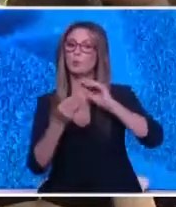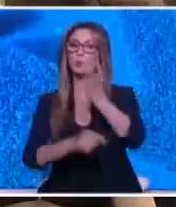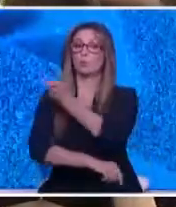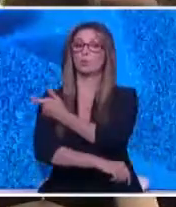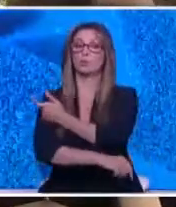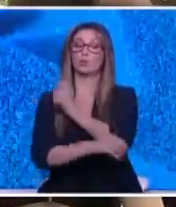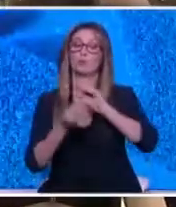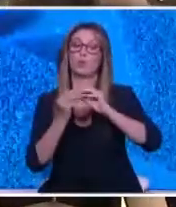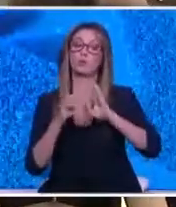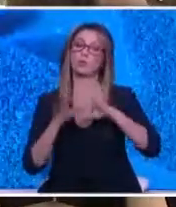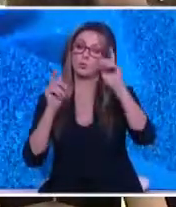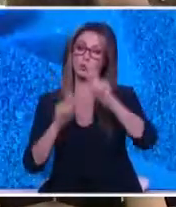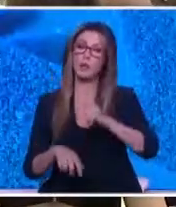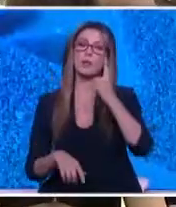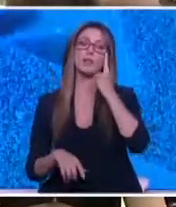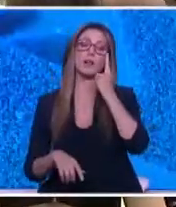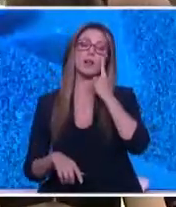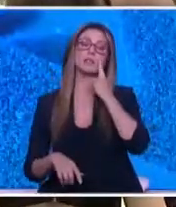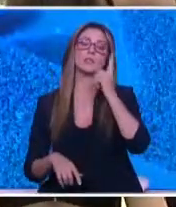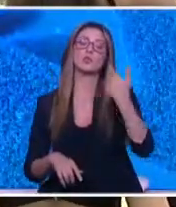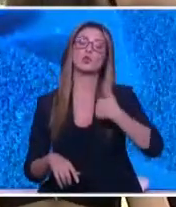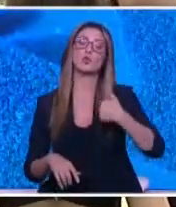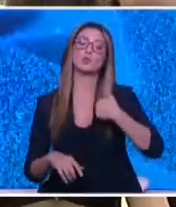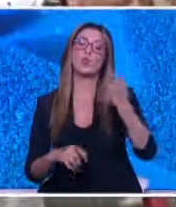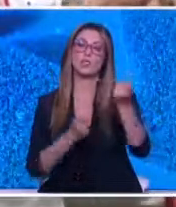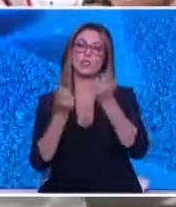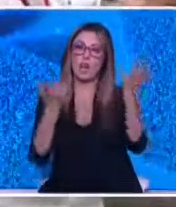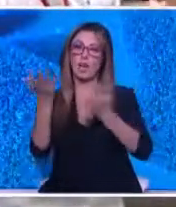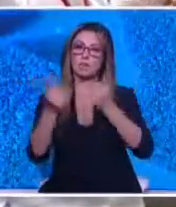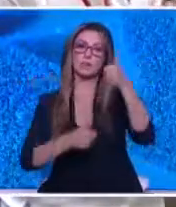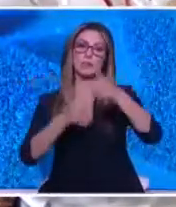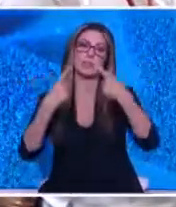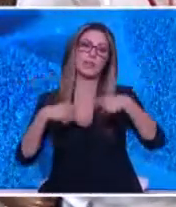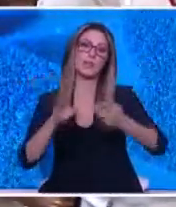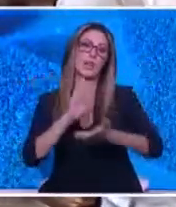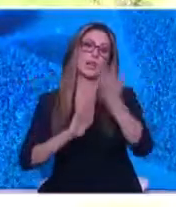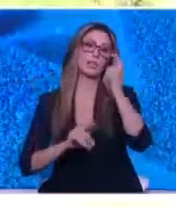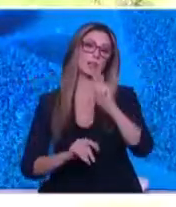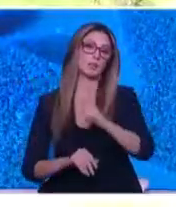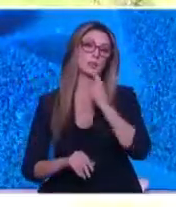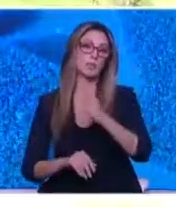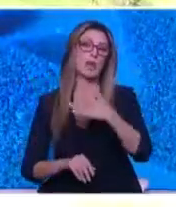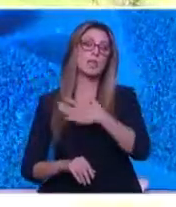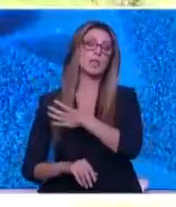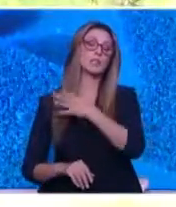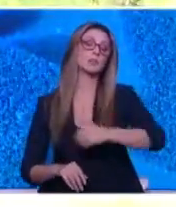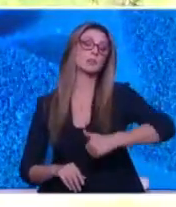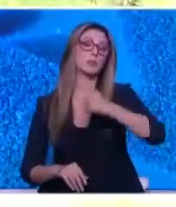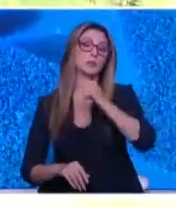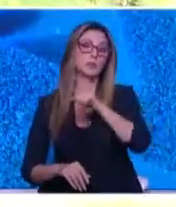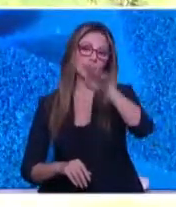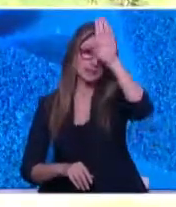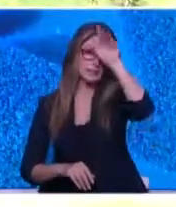etti. Devlete işe alımda mülakatı kaldıracaklarını söyledi. Cumhuriyet Halk Partisi Genel Başkanı Kemal Kılıçdaroğlu